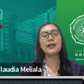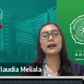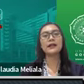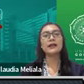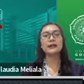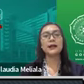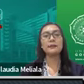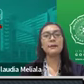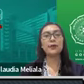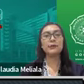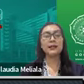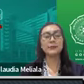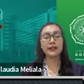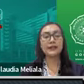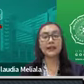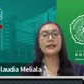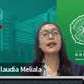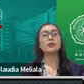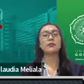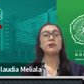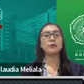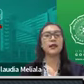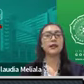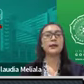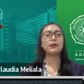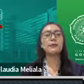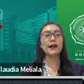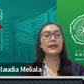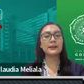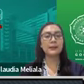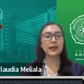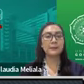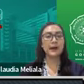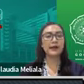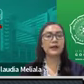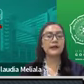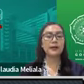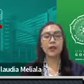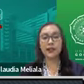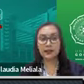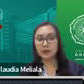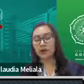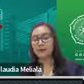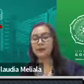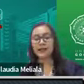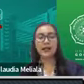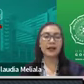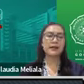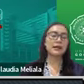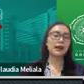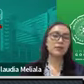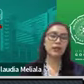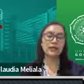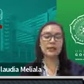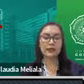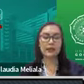sehingga tidak melampaui batas-batas yang diizinkan oleh undang-undang, dan kita perlu sepakati seperti apa. Kemudian tadi persoalan pemeriksaan aliran